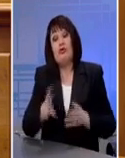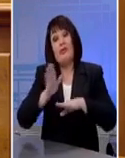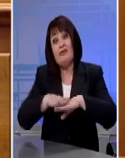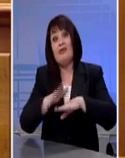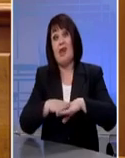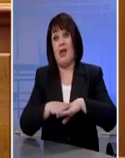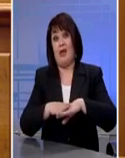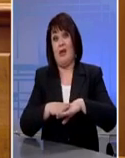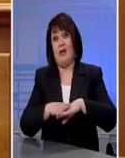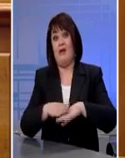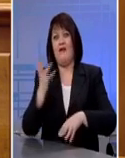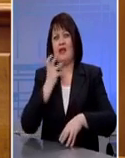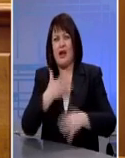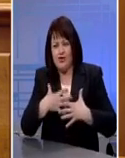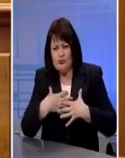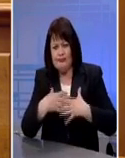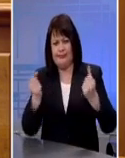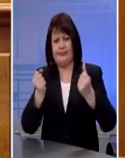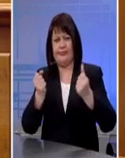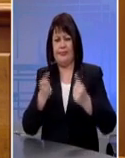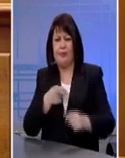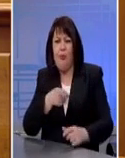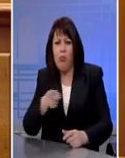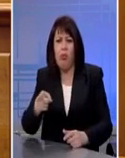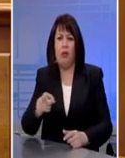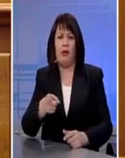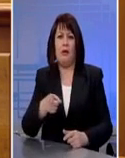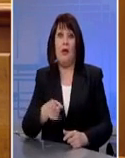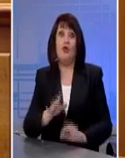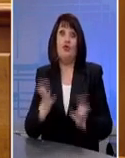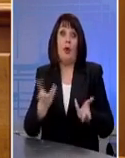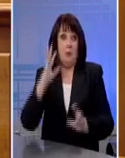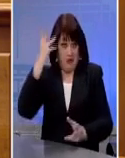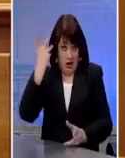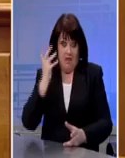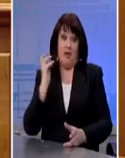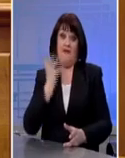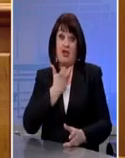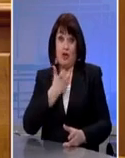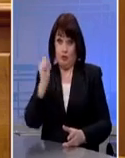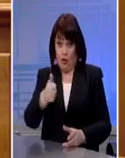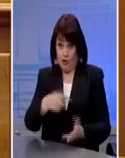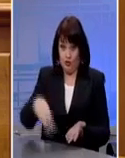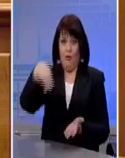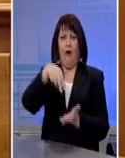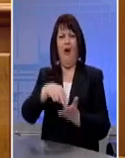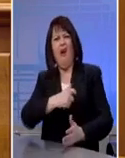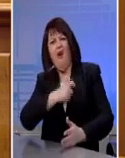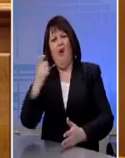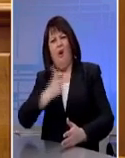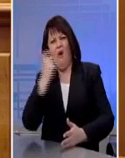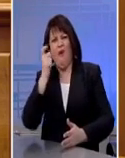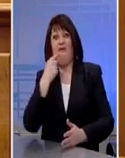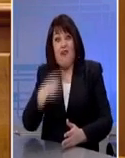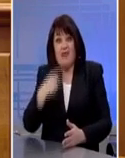της παρεκτροπής του κυρίου Βενιζέλου. Έτσι νομίζω. Εκτός αν τρελάθηκε ο κύριος Βενιζέλος και από μόνος του σηκώθηκε και χρησιμοποίησε. Δεν είναι